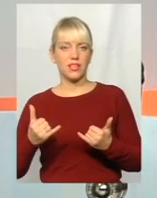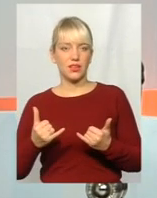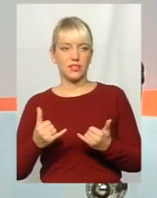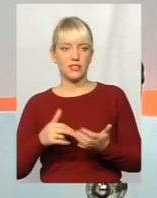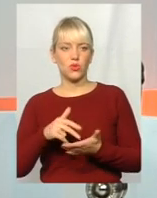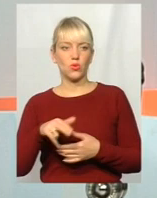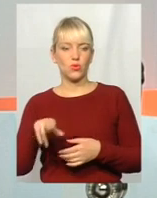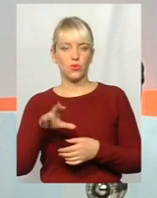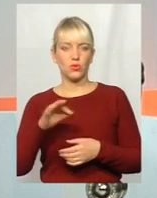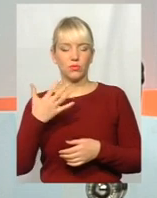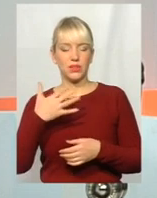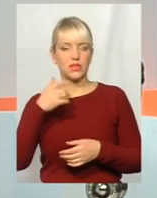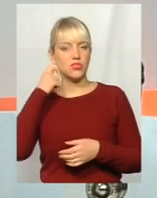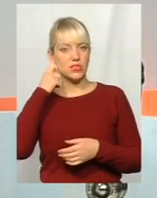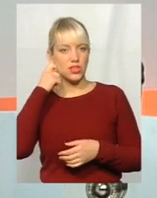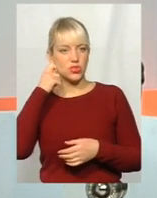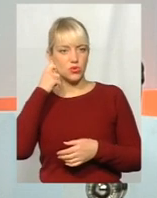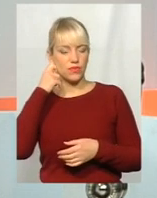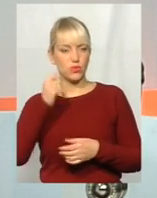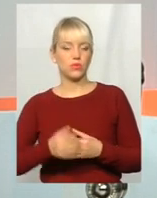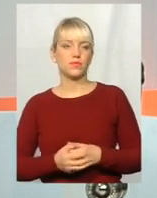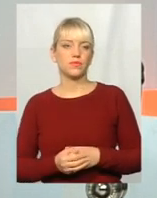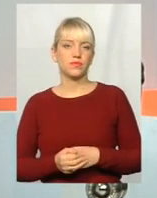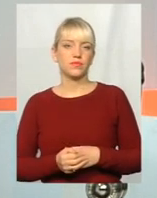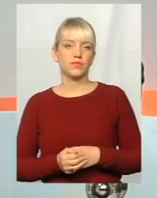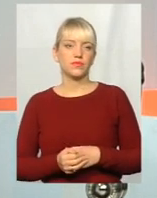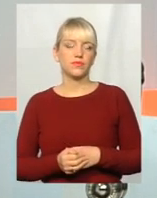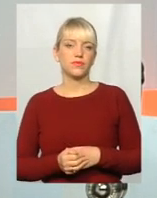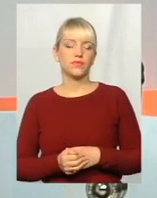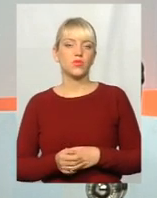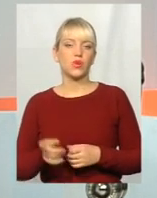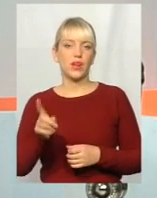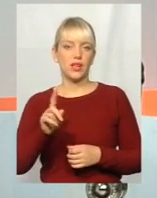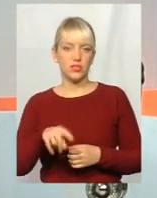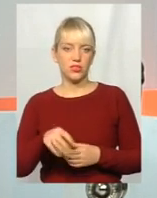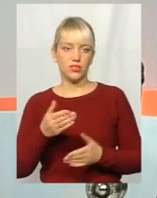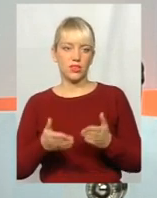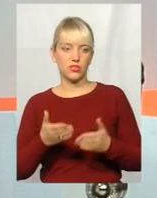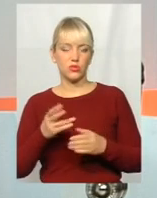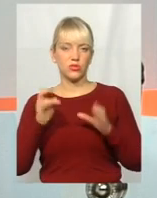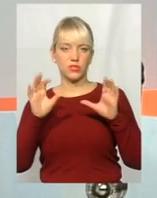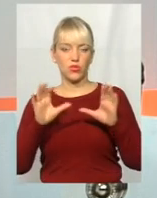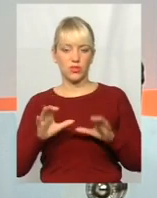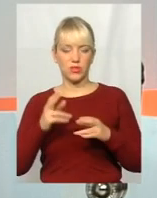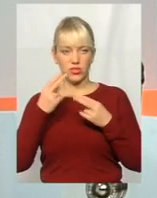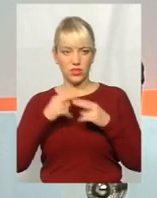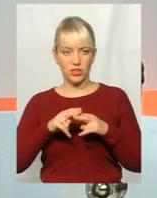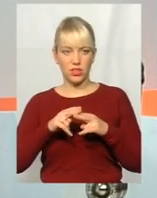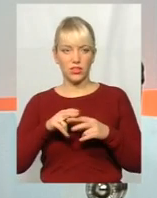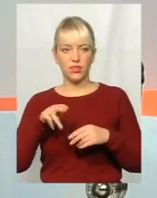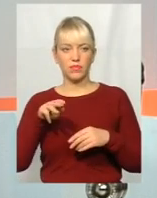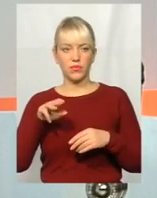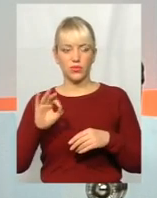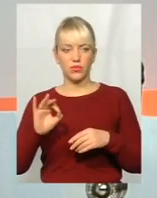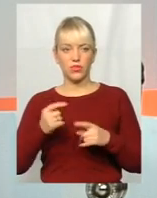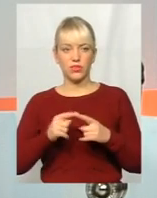доходять до 50-річного віку свого. До речі, якщо вони закладалися інженерно, то цегляні